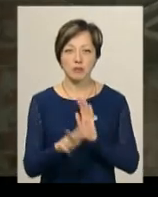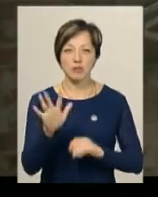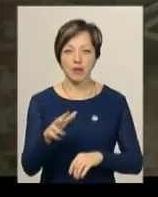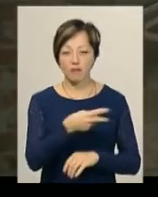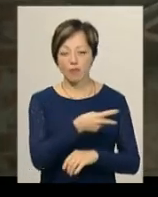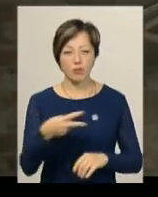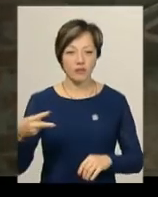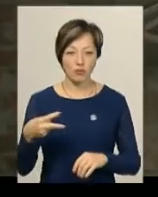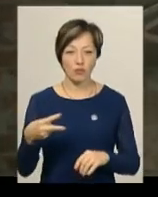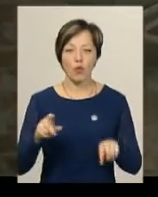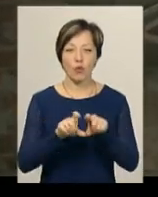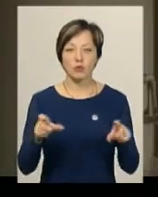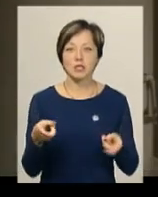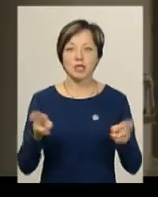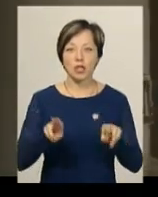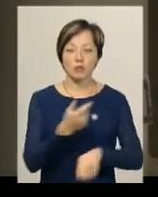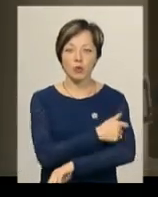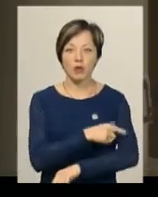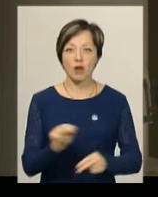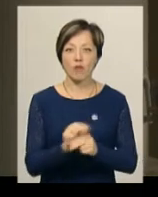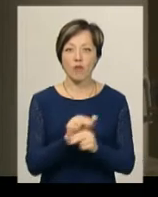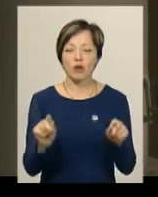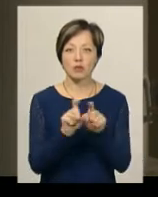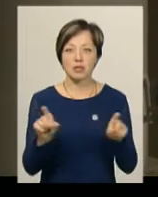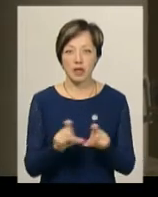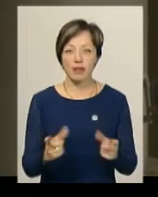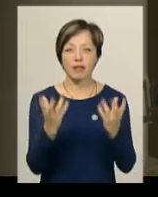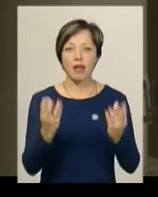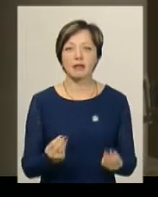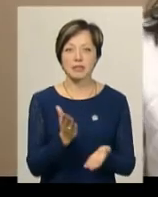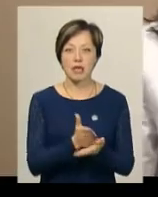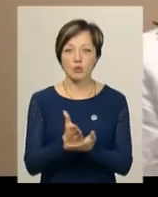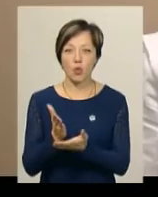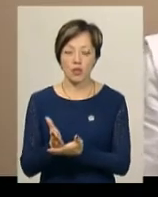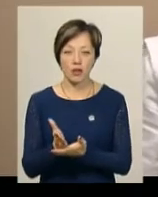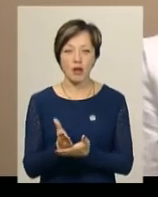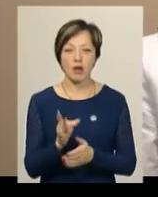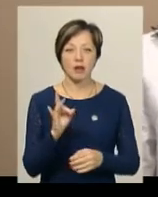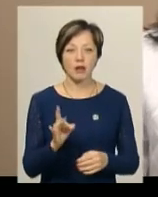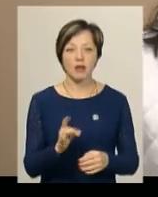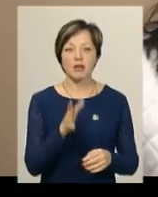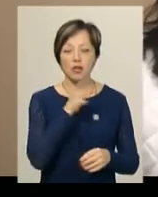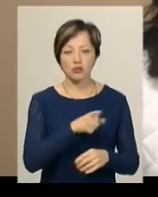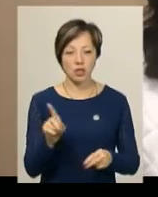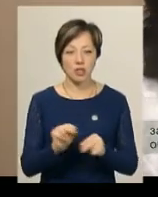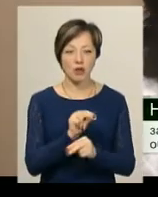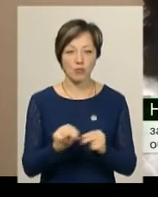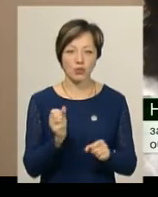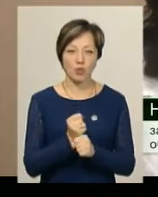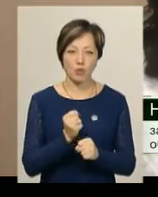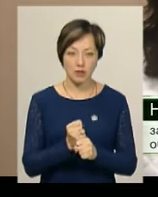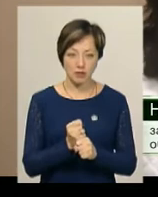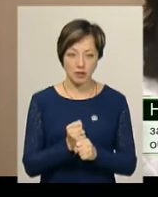двоповерховому корпусі залишили поліклініку, лікувального закладу та денний стаціонар. На час ремонтних робіт